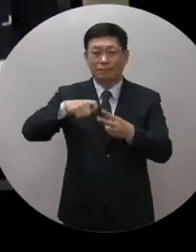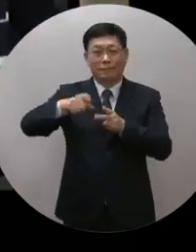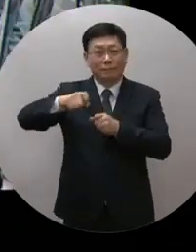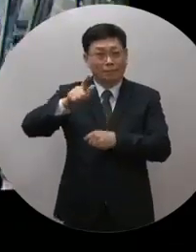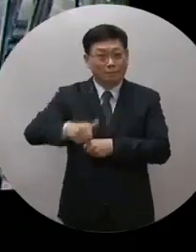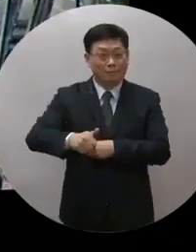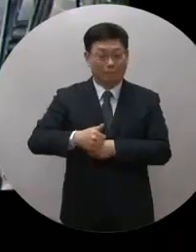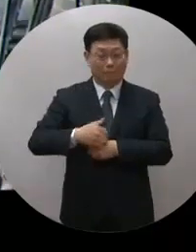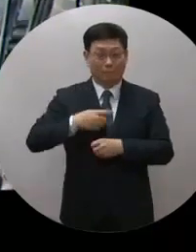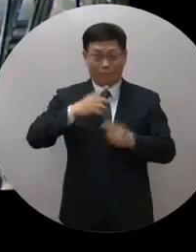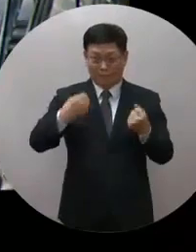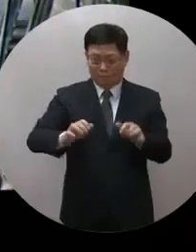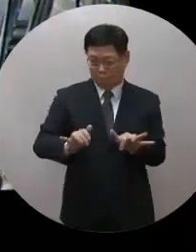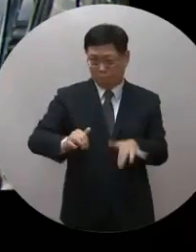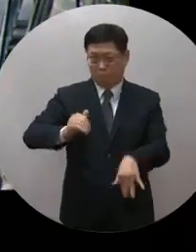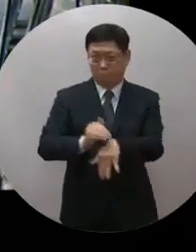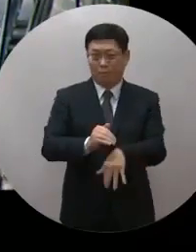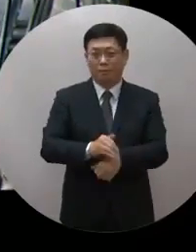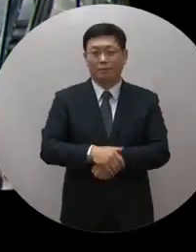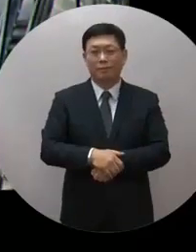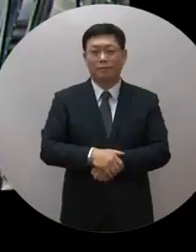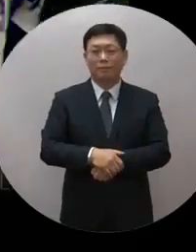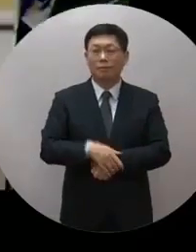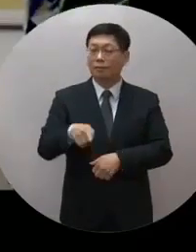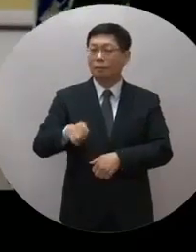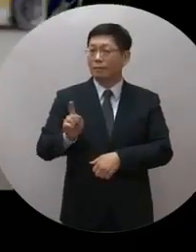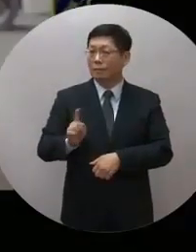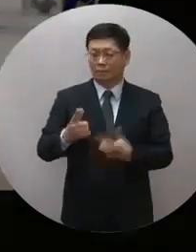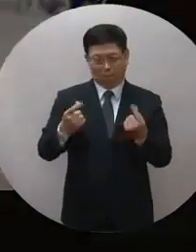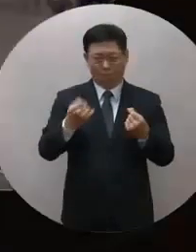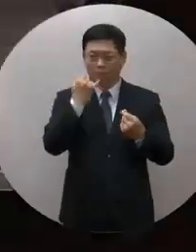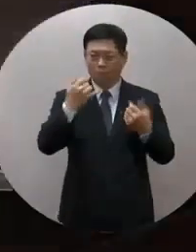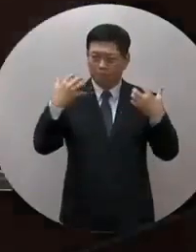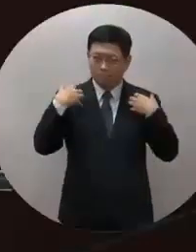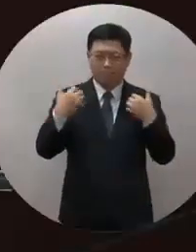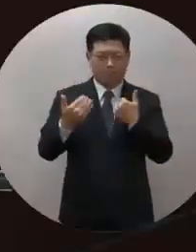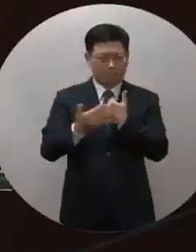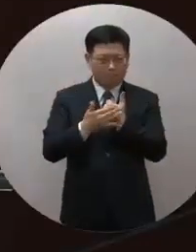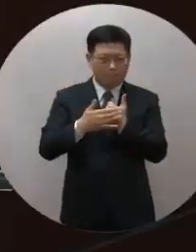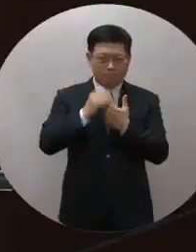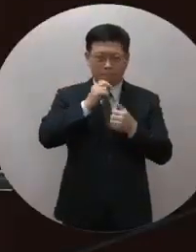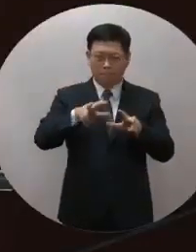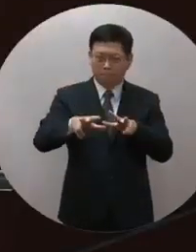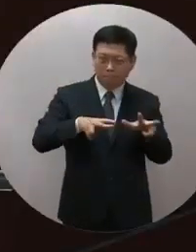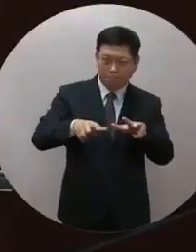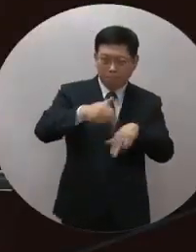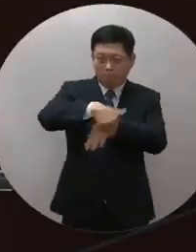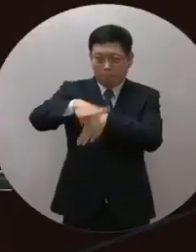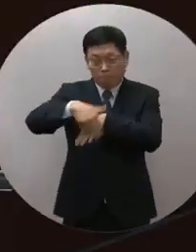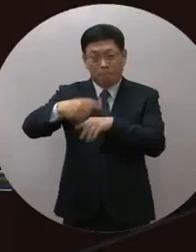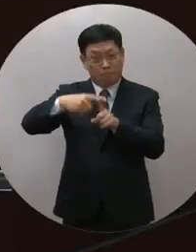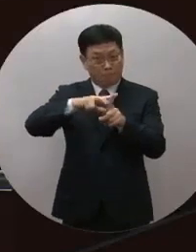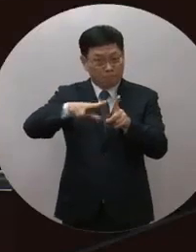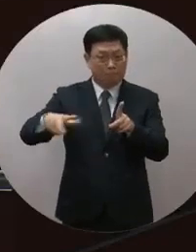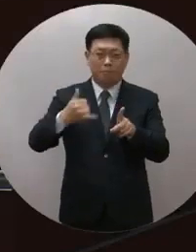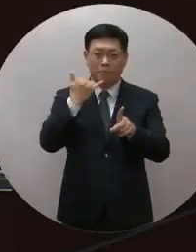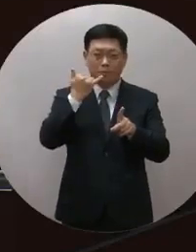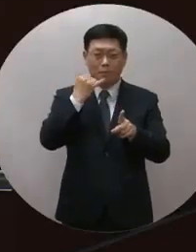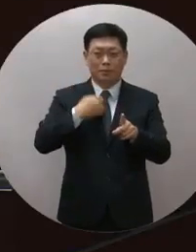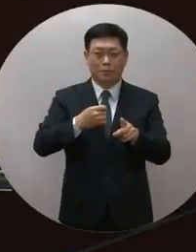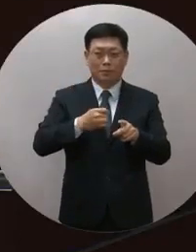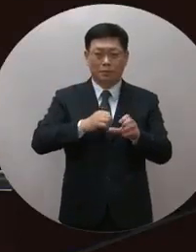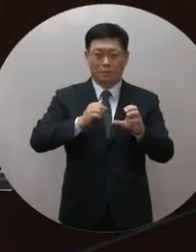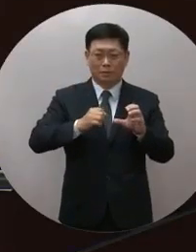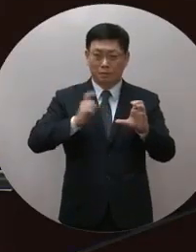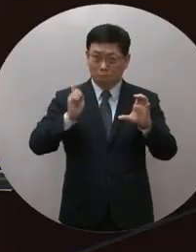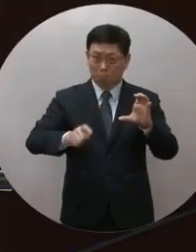程师跟键盘高手们，他们来做各种地图，可以让国人用最